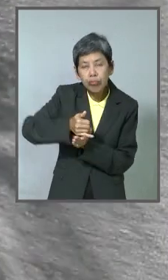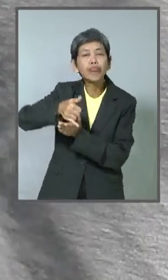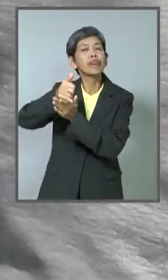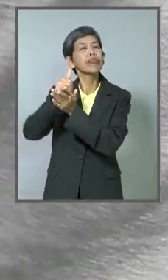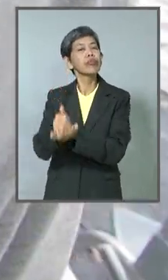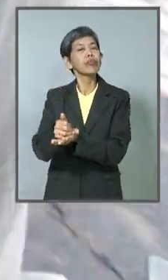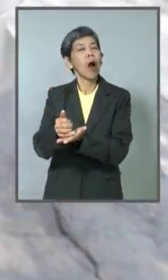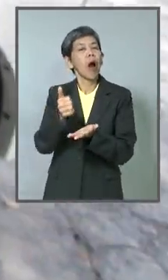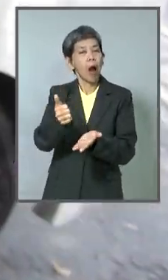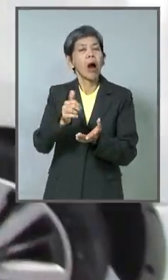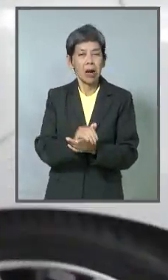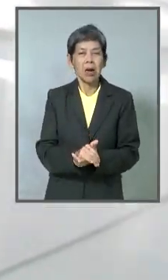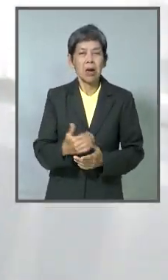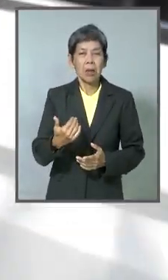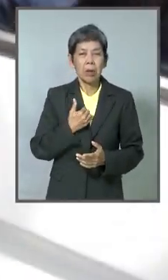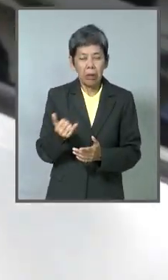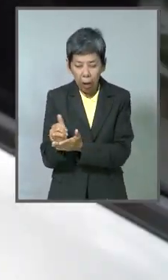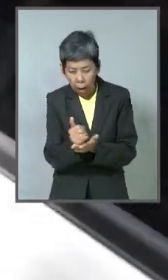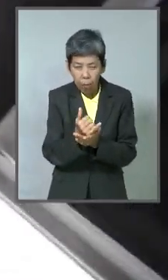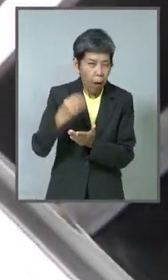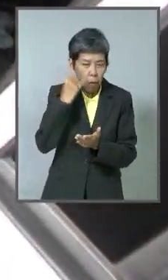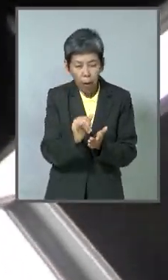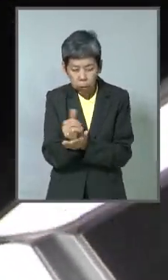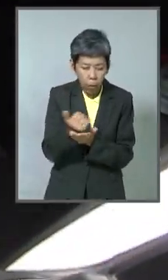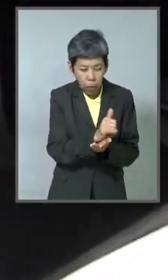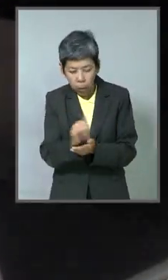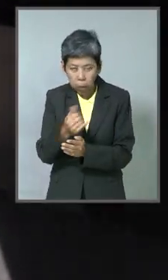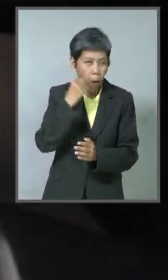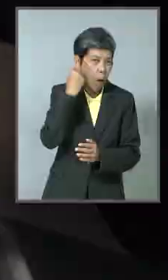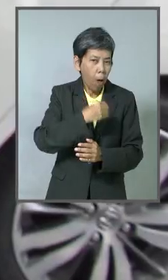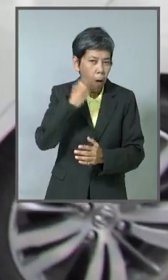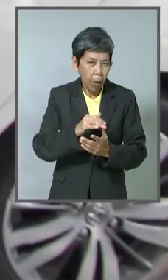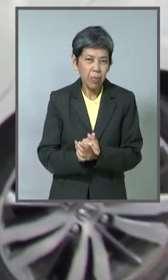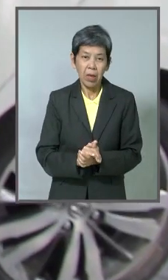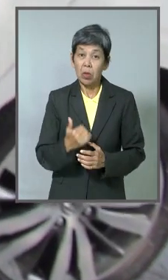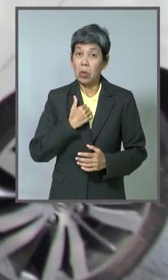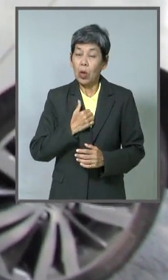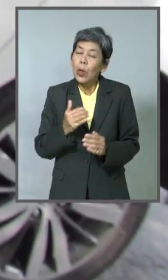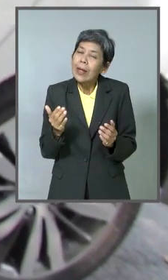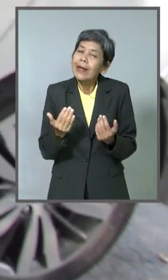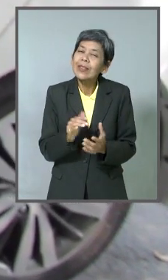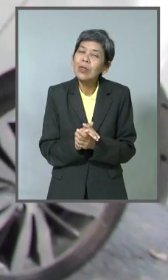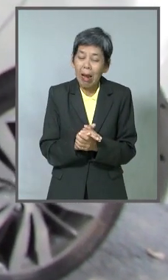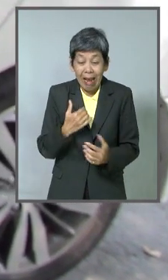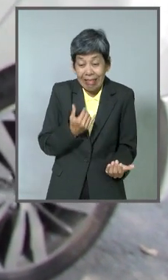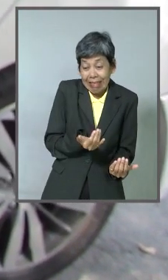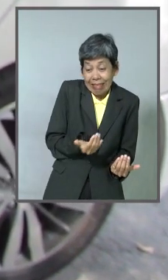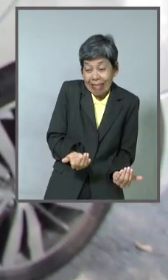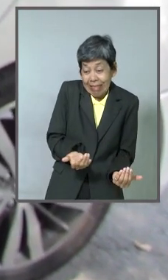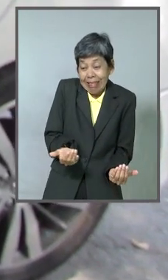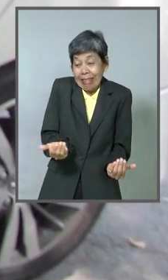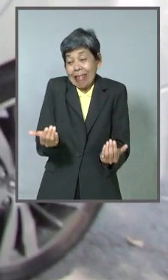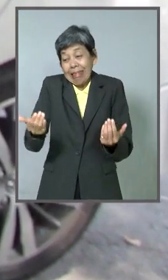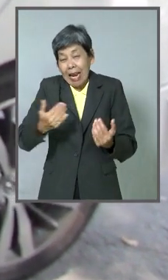แลผู้ป่วยหรือคนพิการโดยเฉพาะที่อาจจะต้องเคลื่อนย้ายผู้ป่วยขึ้นลงรถอยู่บ่อยๆยิ่งถ้าเป็นคนตัวเล็กๆนะ